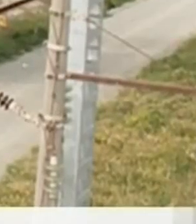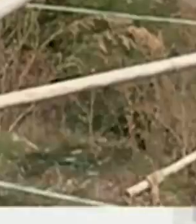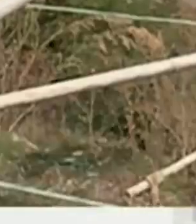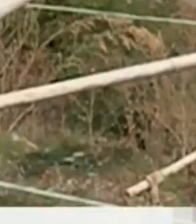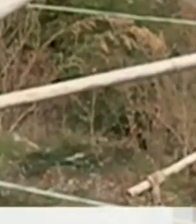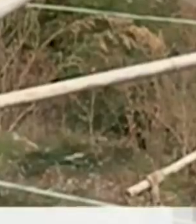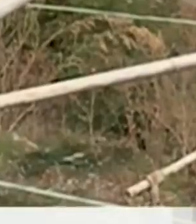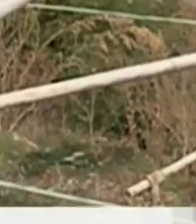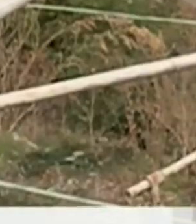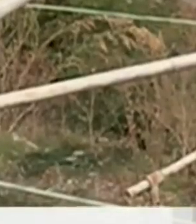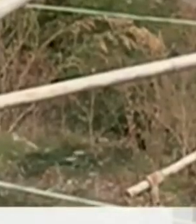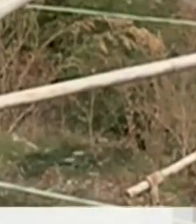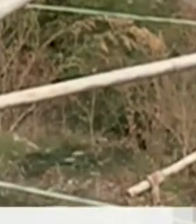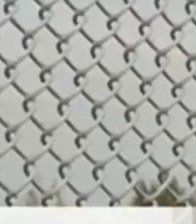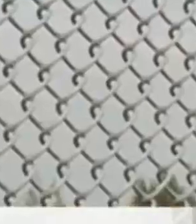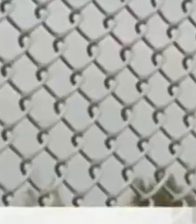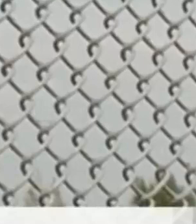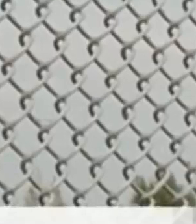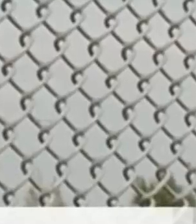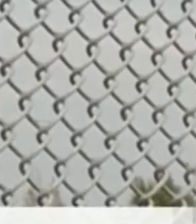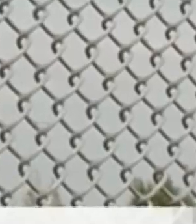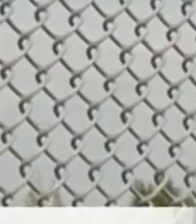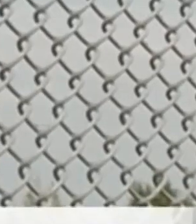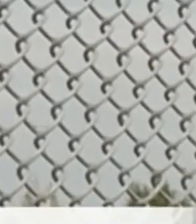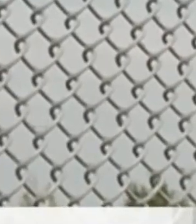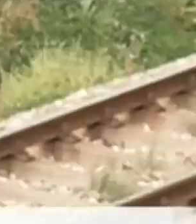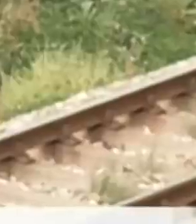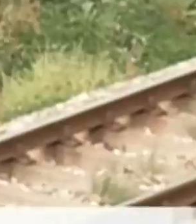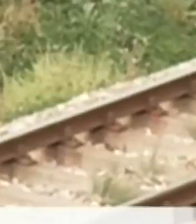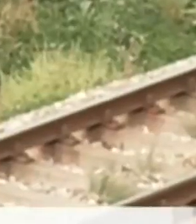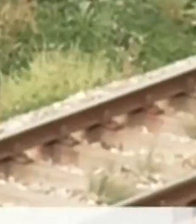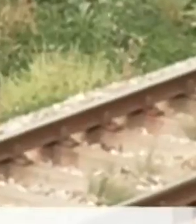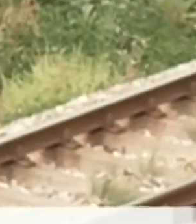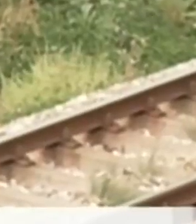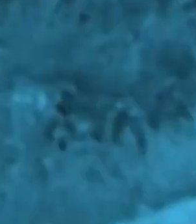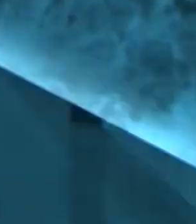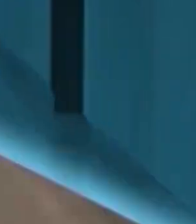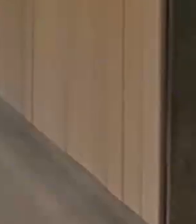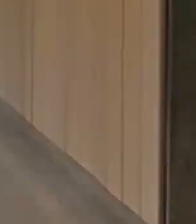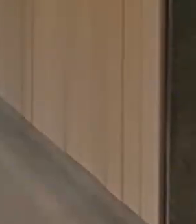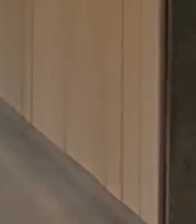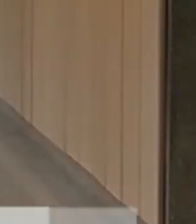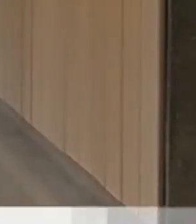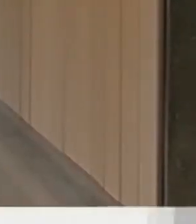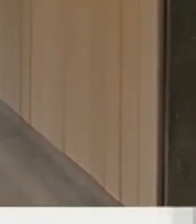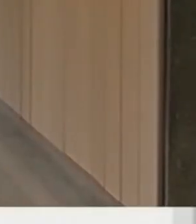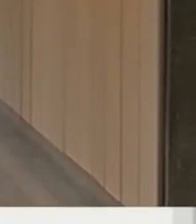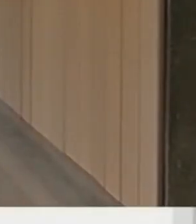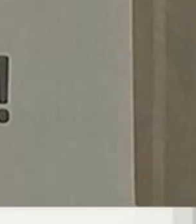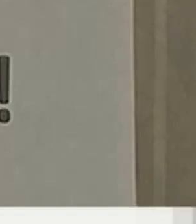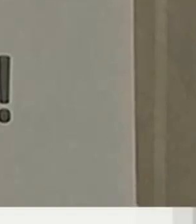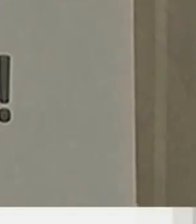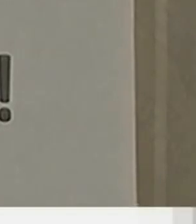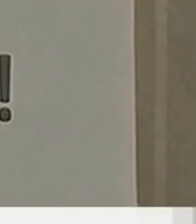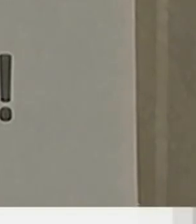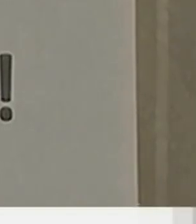Трагедия при нелеп инцидент в София. Опитите за рисковано селфи взеха поредна жертва. 4 паралелки в